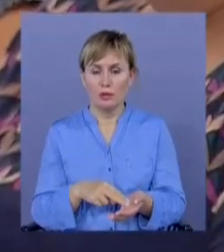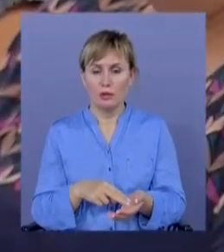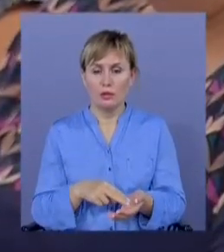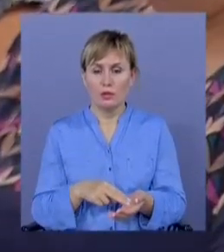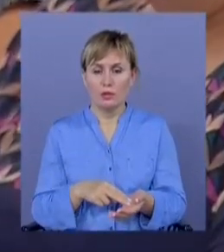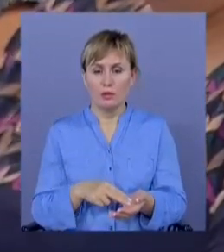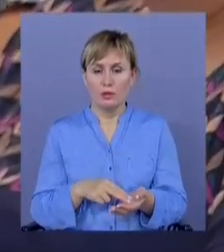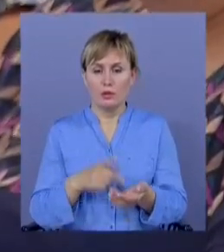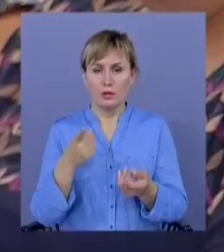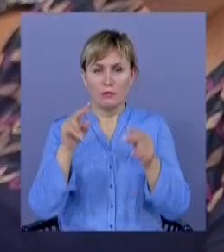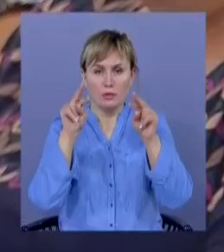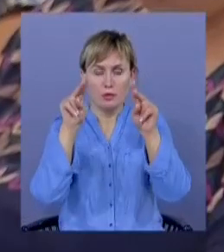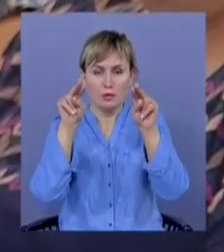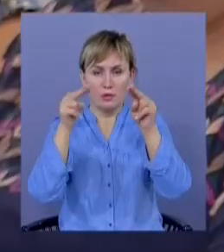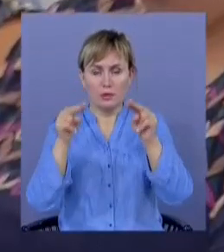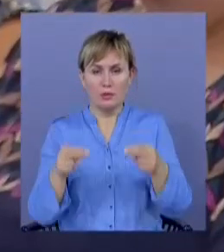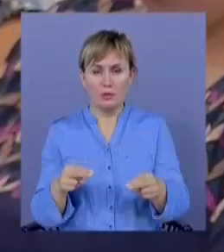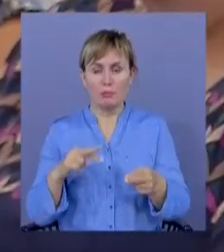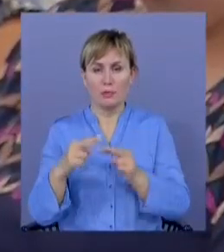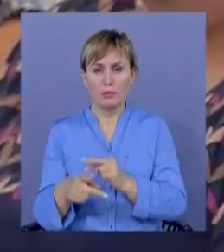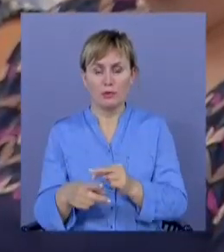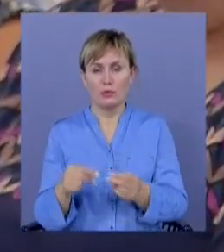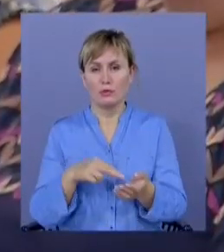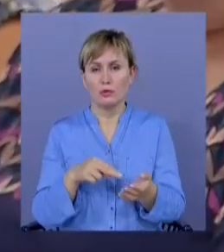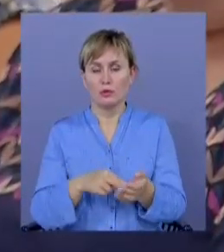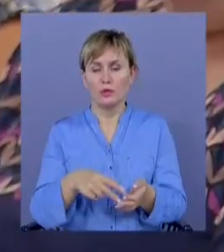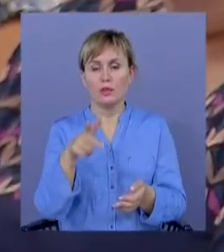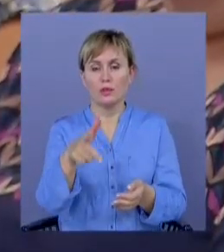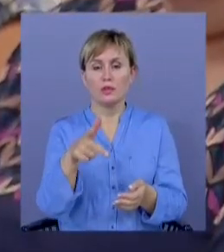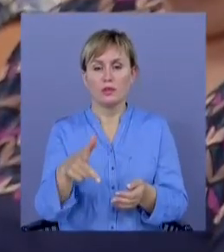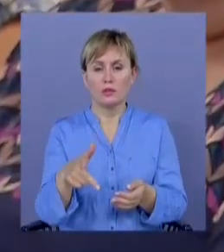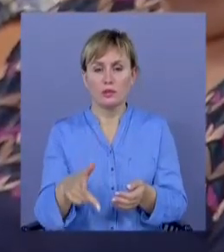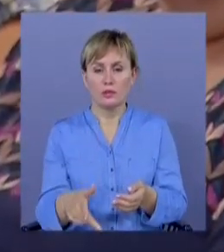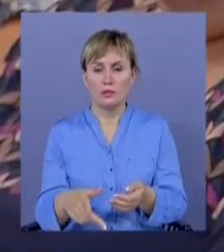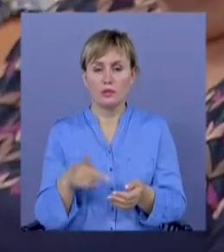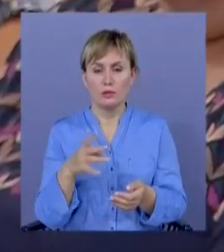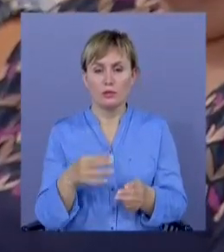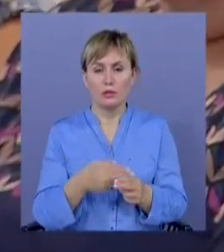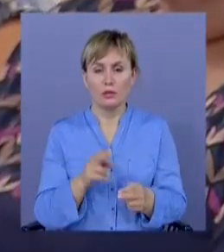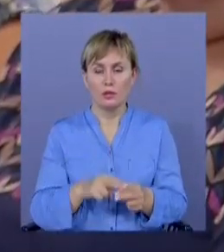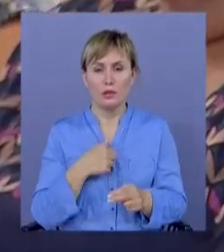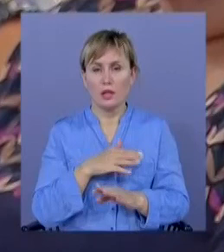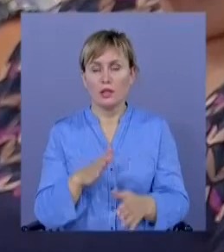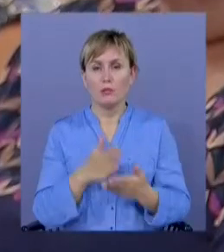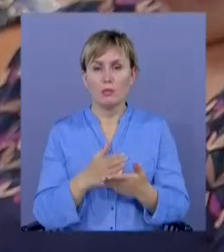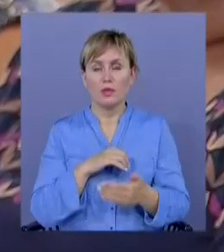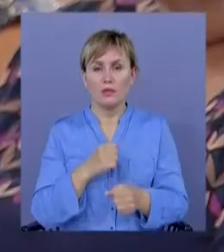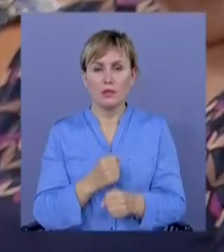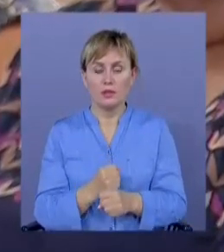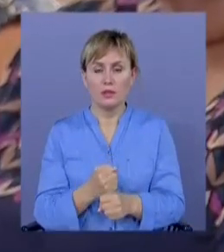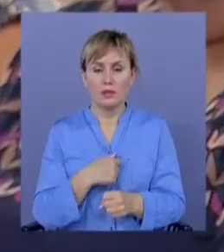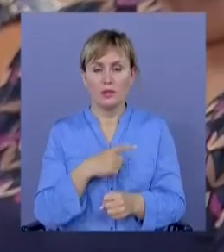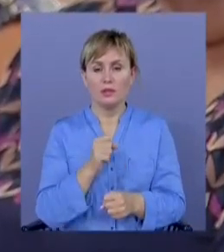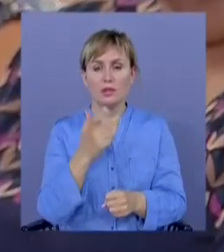гайки открутить и закрутить, поменять их, стоит 3000. Но этого я не имею права делать. Я его за